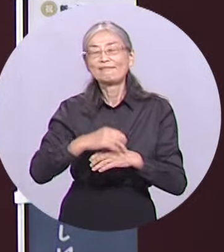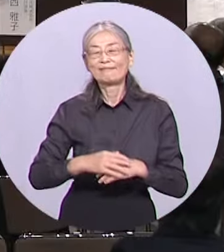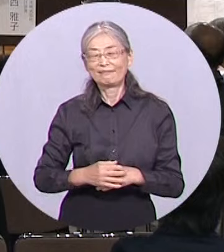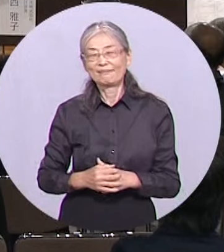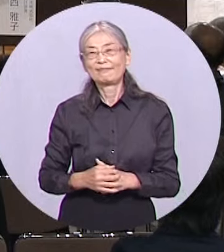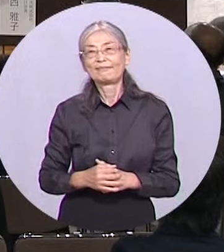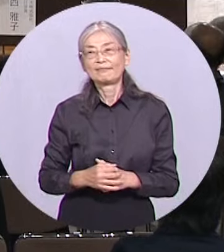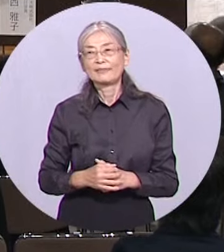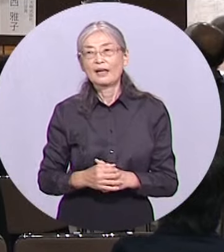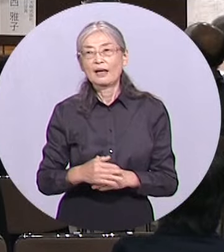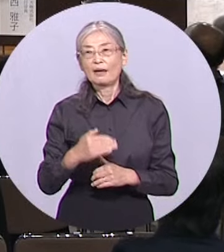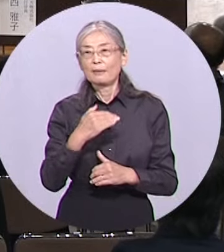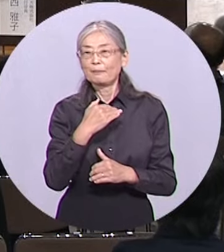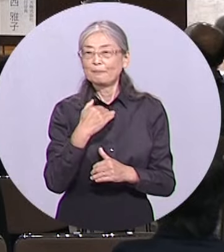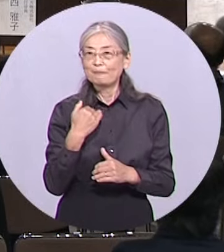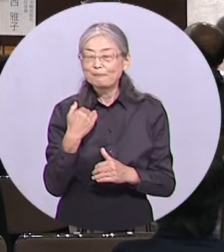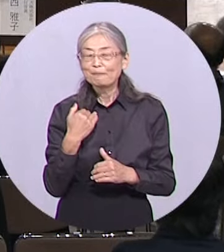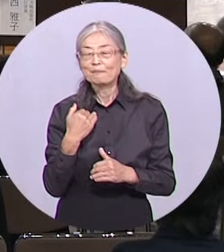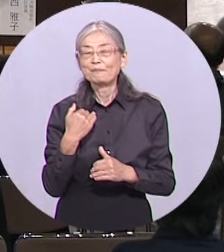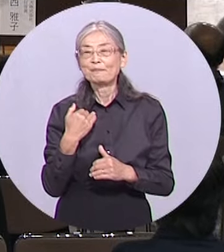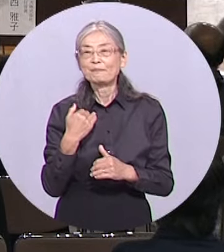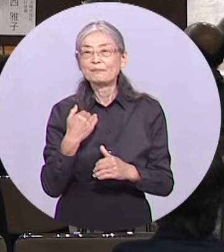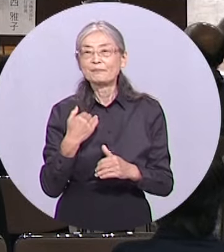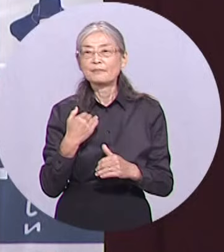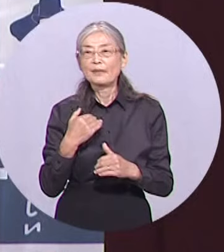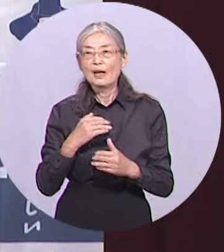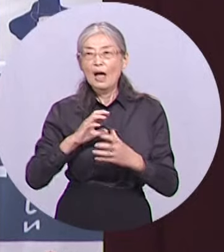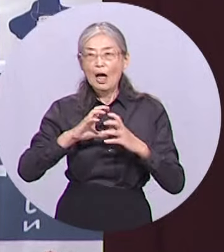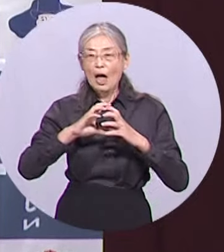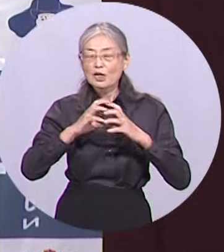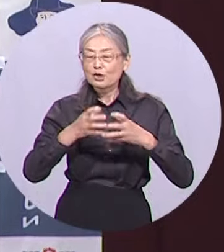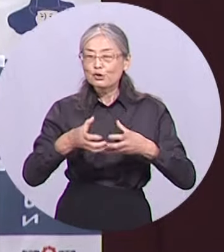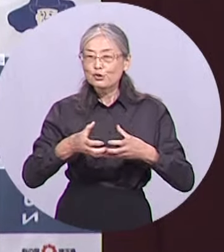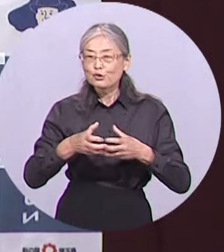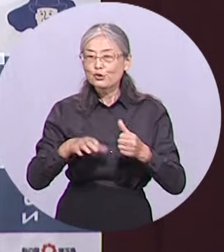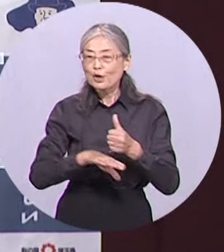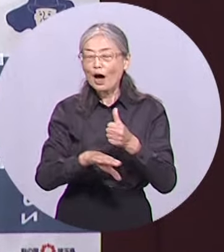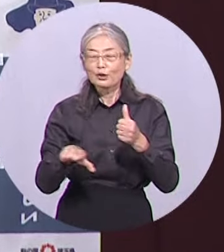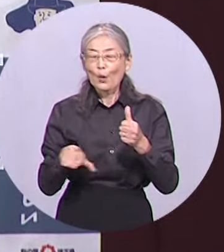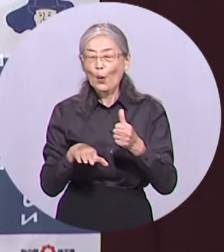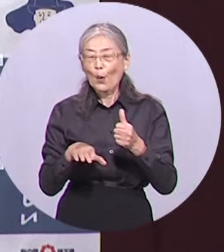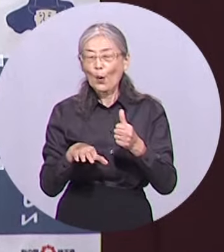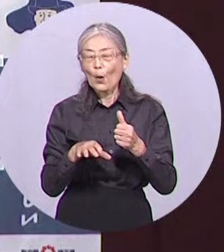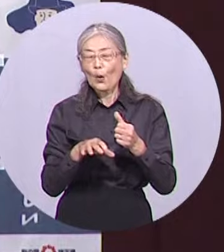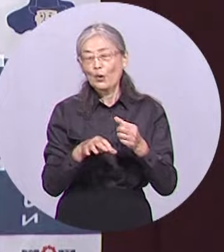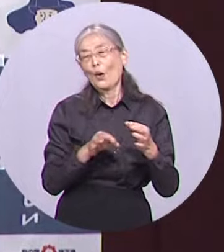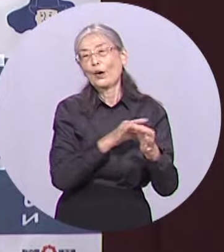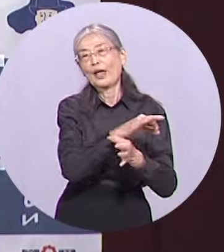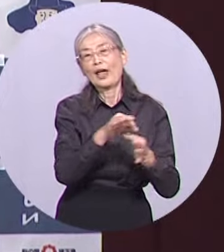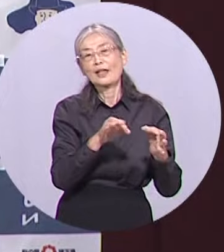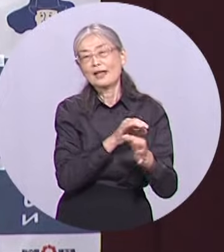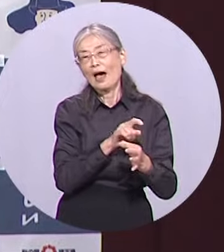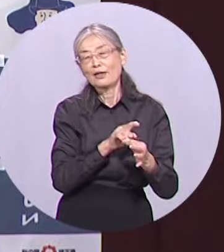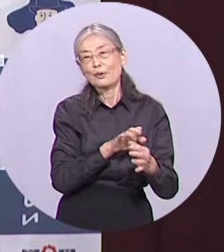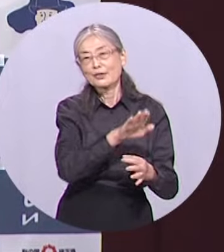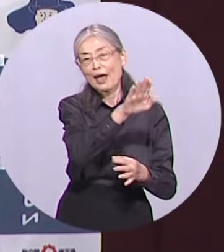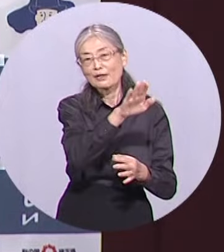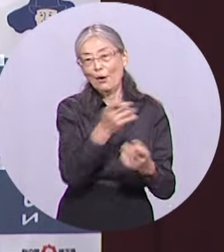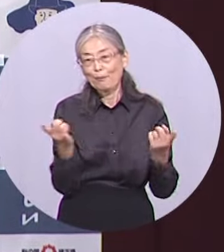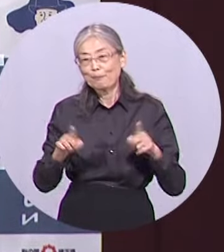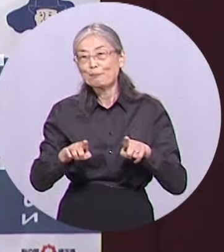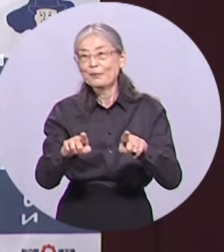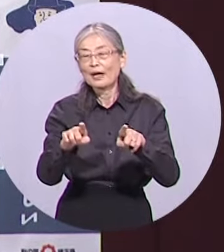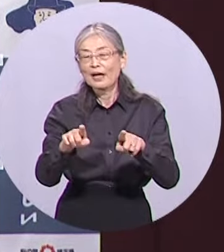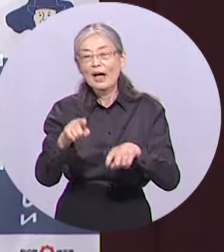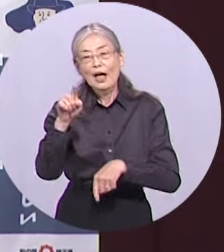。 私どもはですね、やはり地球環境と経済の成長っていうのが両立をして、人が